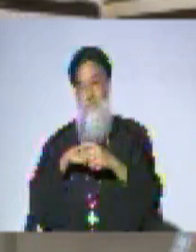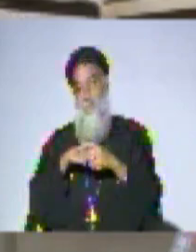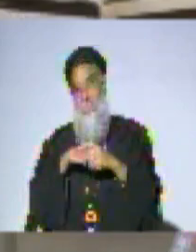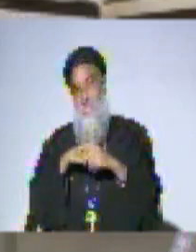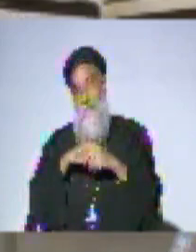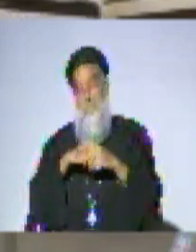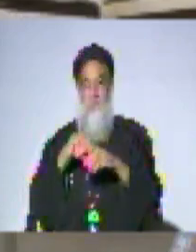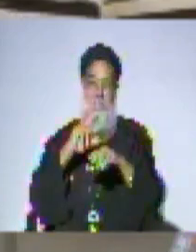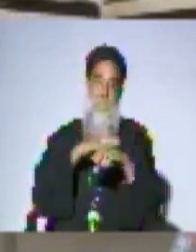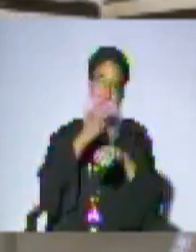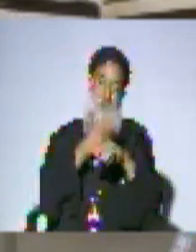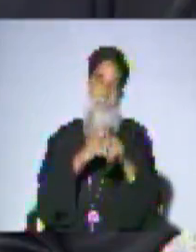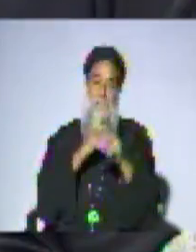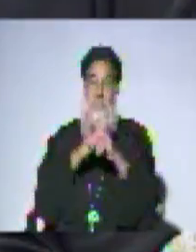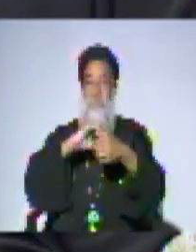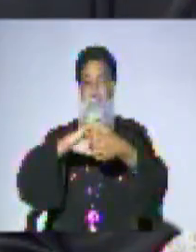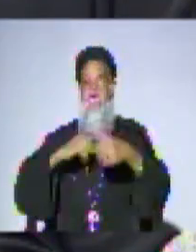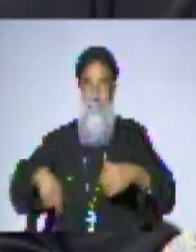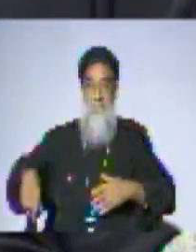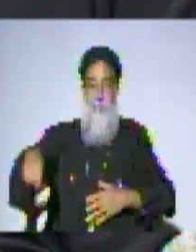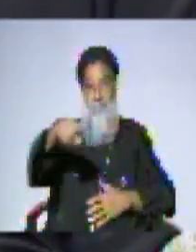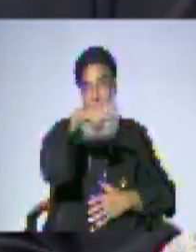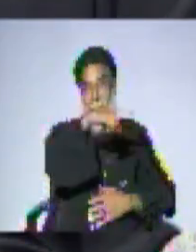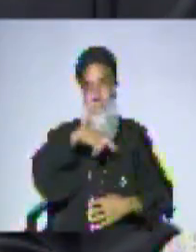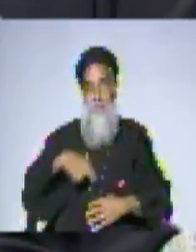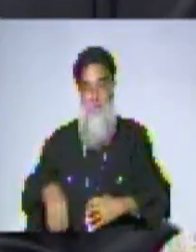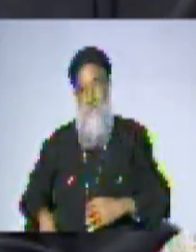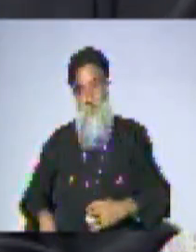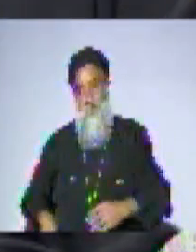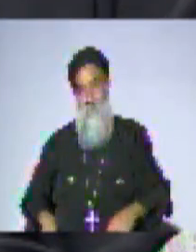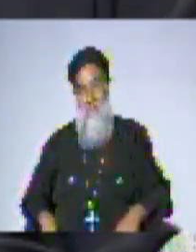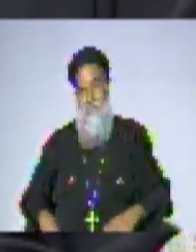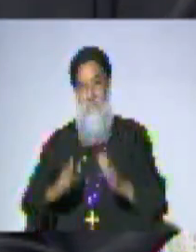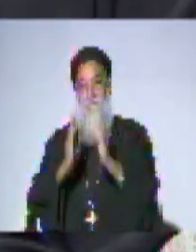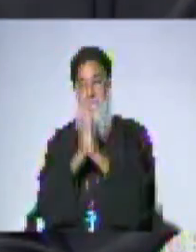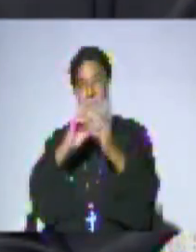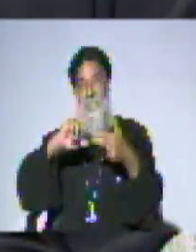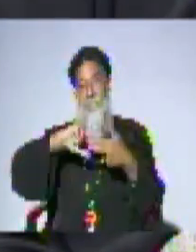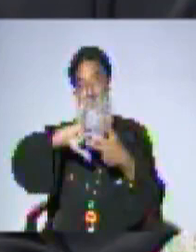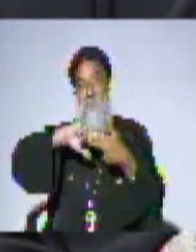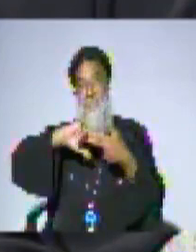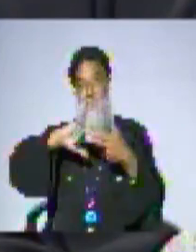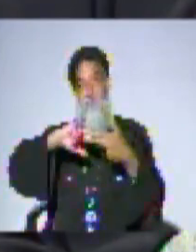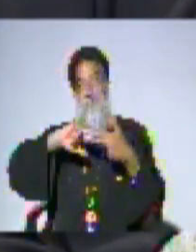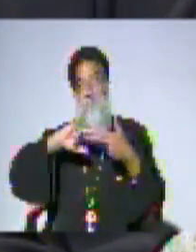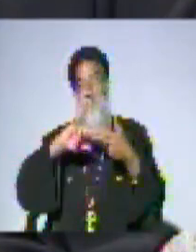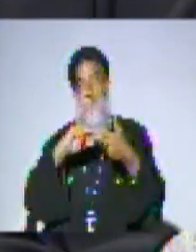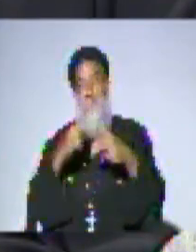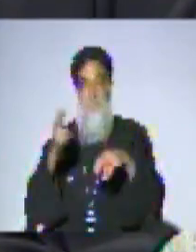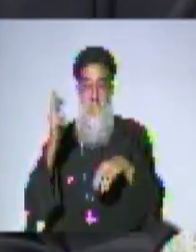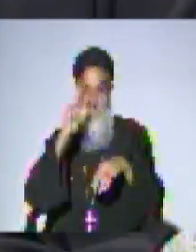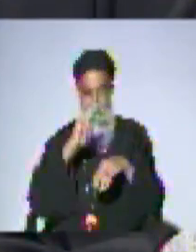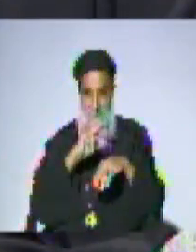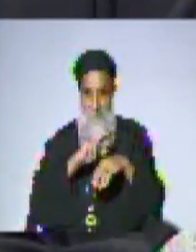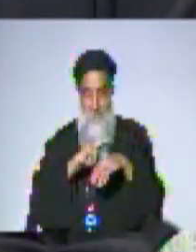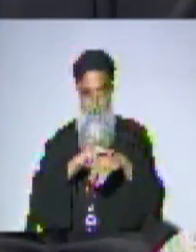دليل الالتقاء. ايوه سيدنا، يعني كده ده دي صلاه الصلح، لكن في صلاه صلح